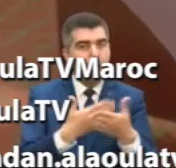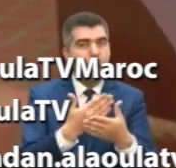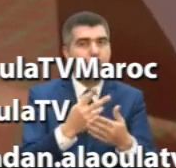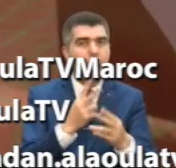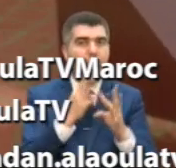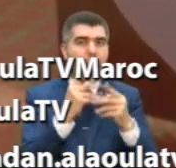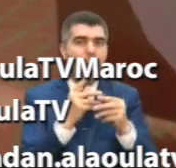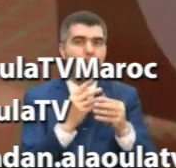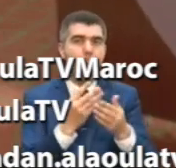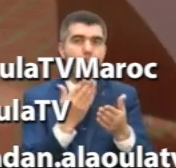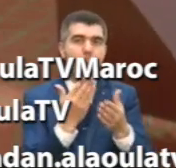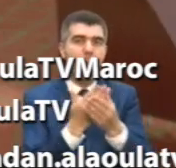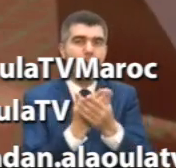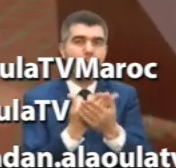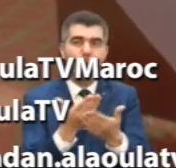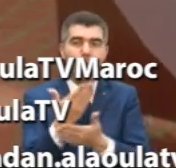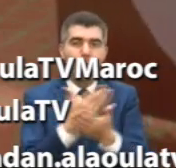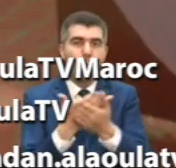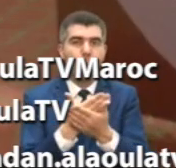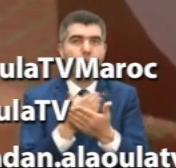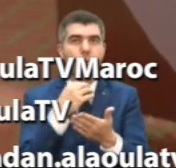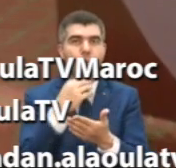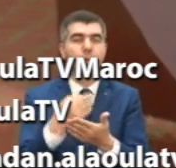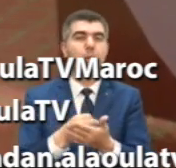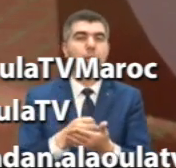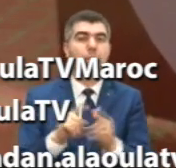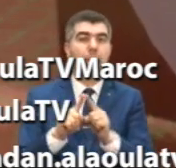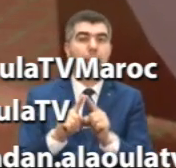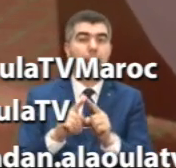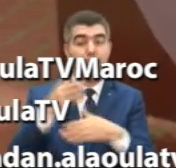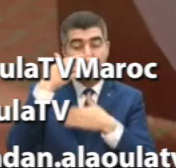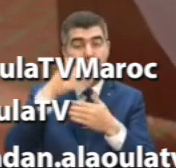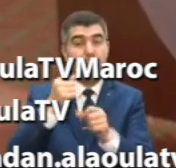يتم كذلك متابعة قضايا أفراد الجالية